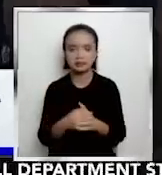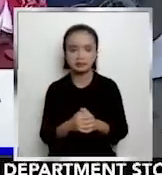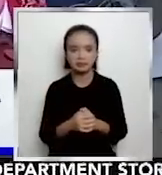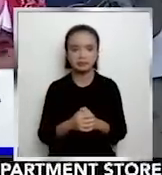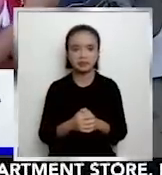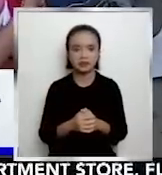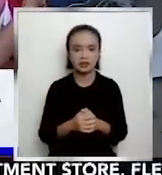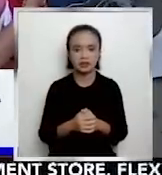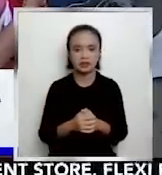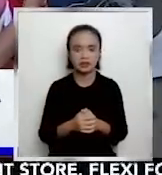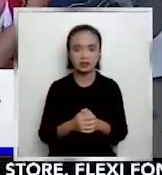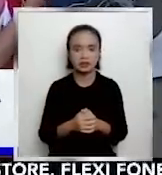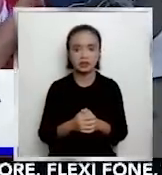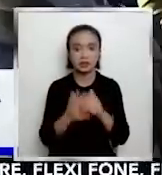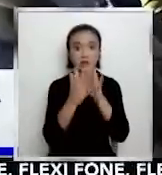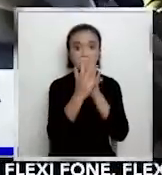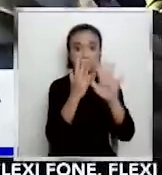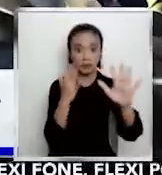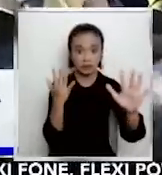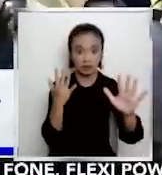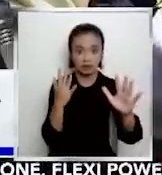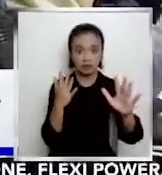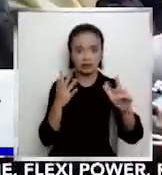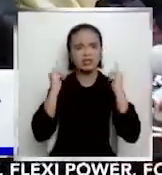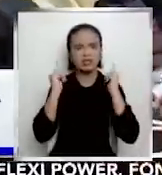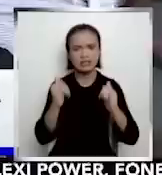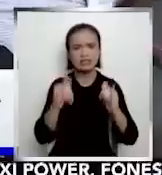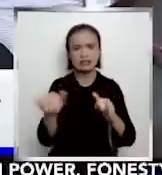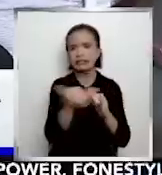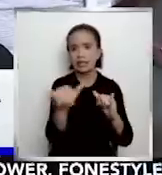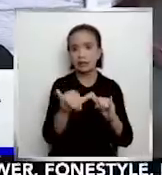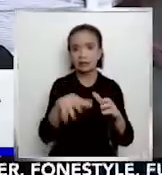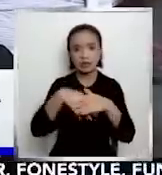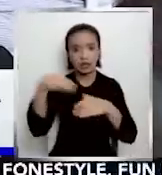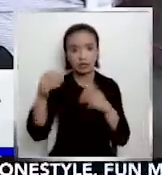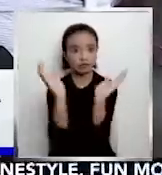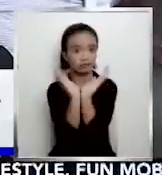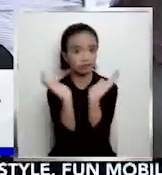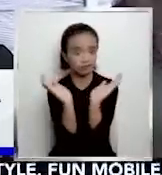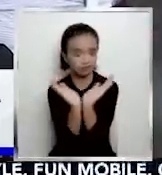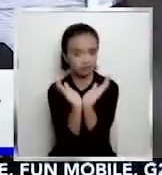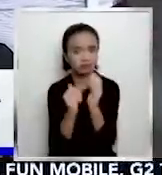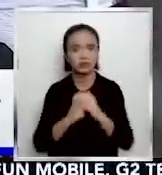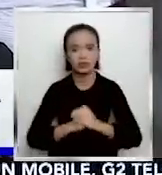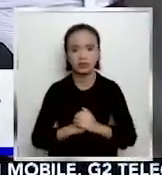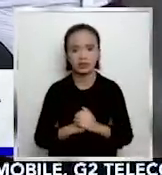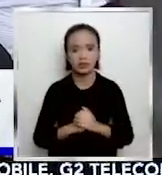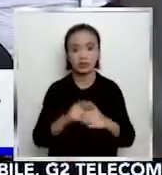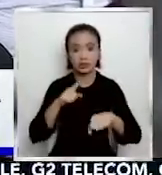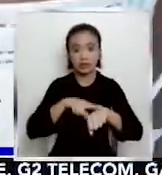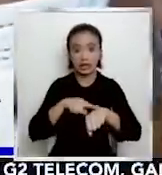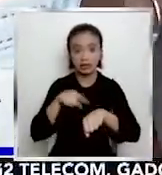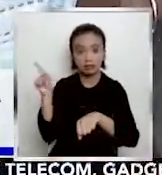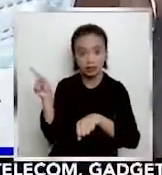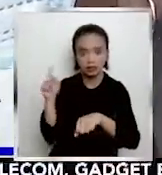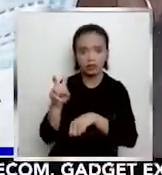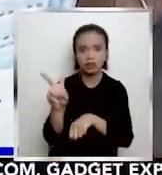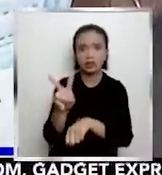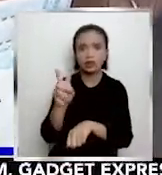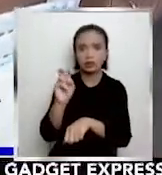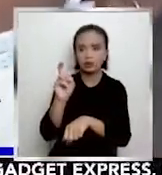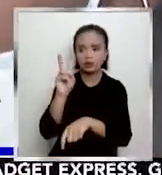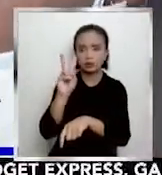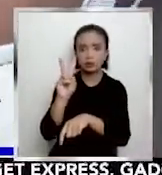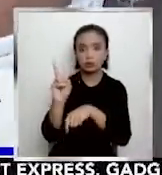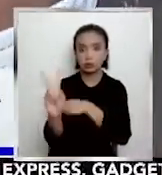pinag-iba ang pila ng mga tao sa opisina ng DSWD sa Maynila. Si Redeline, alas 12 pa lang daw ng hating gabi, ay nasa labas